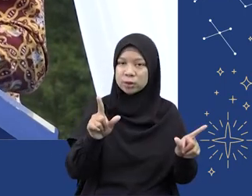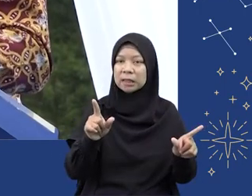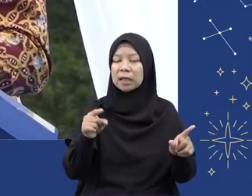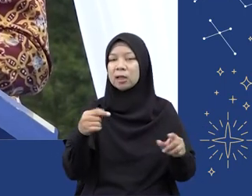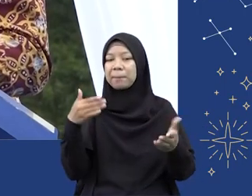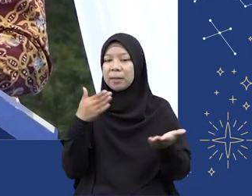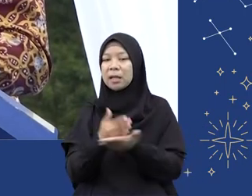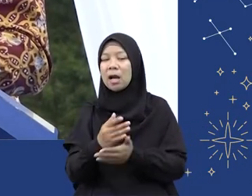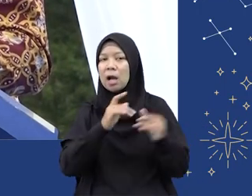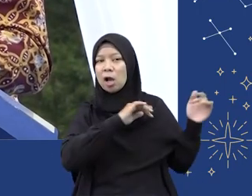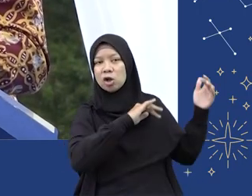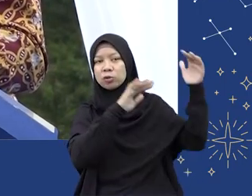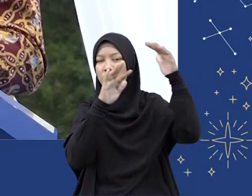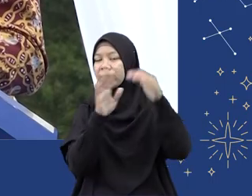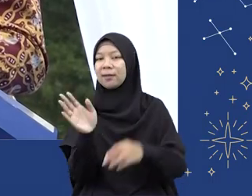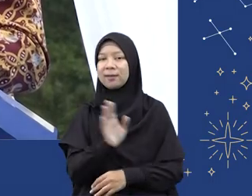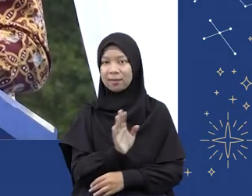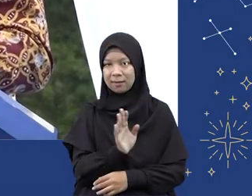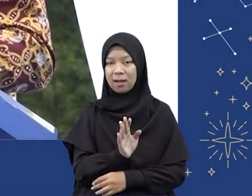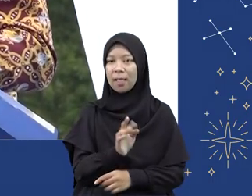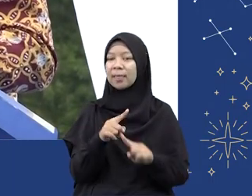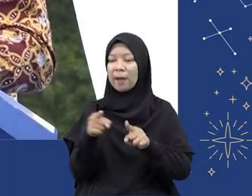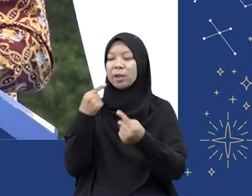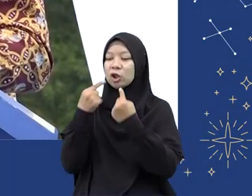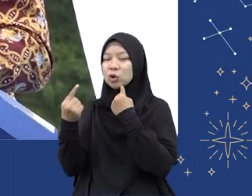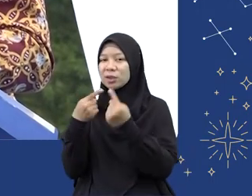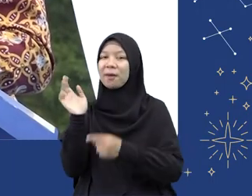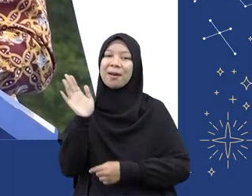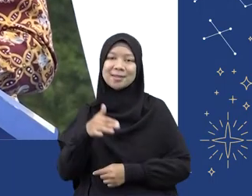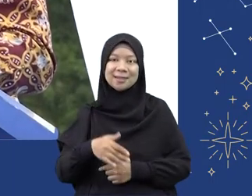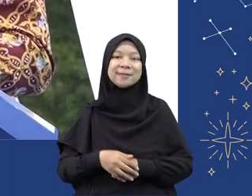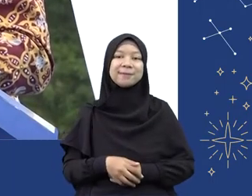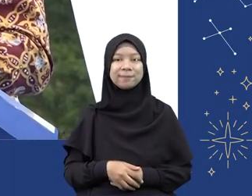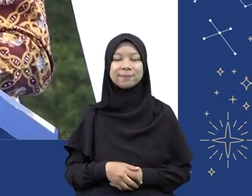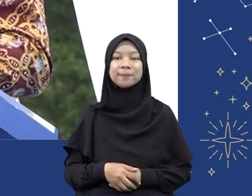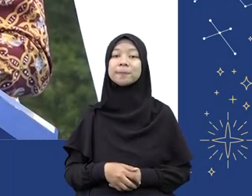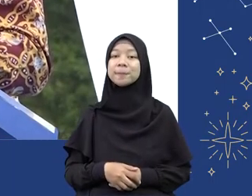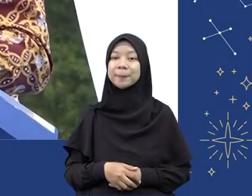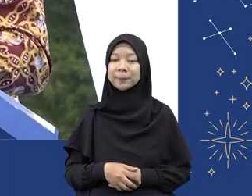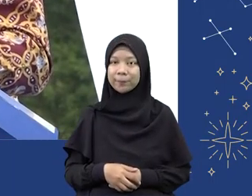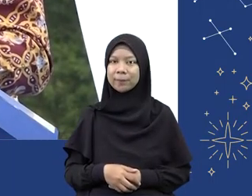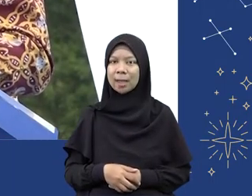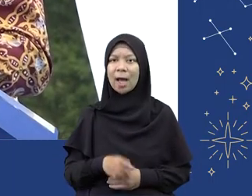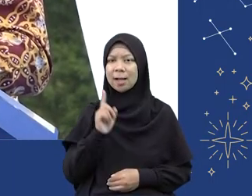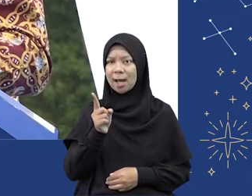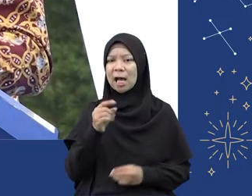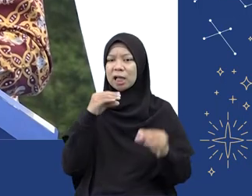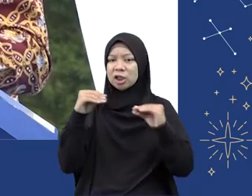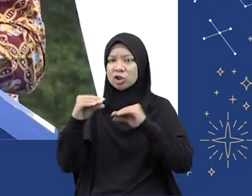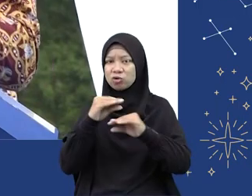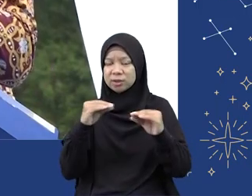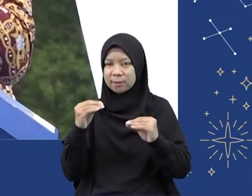diskusi director ya tentang ke astronomian salah satunya yang paling mencengangkan adalah